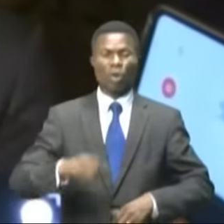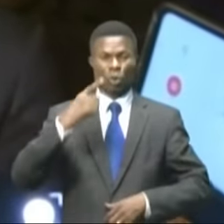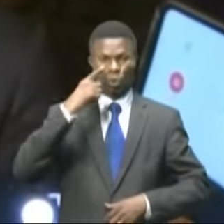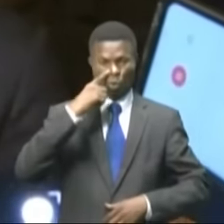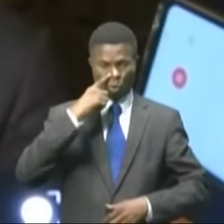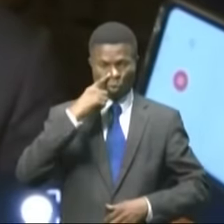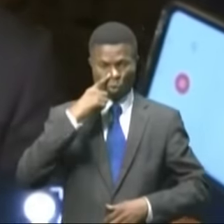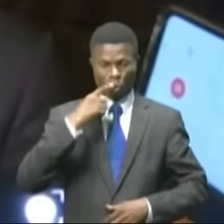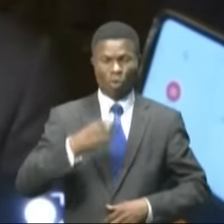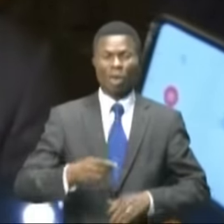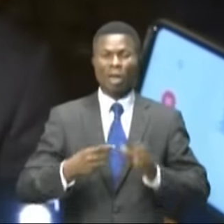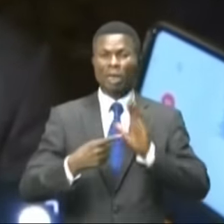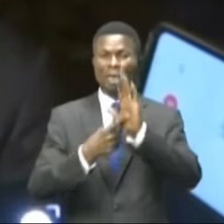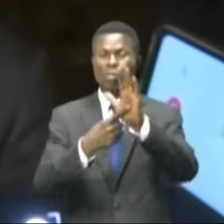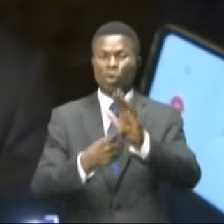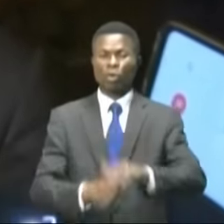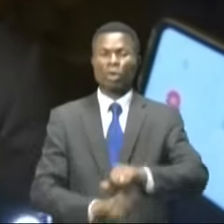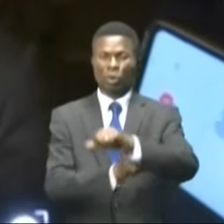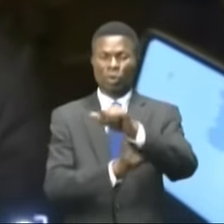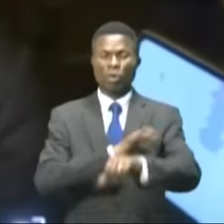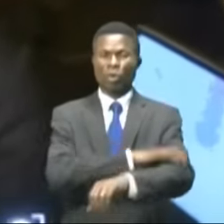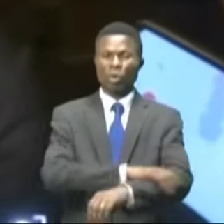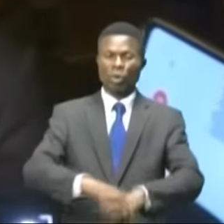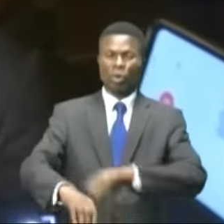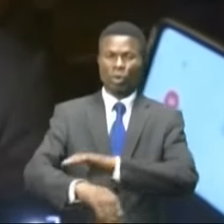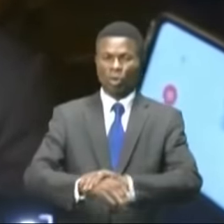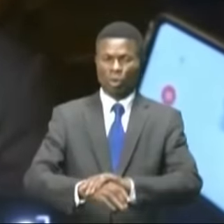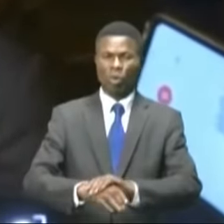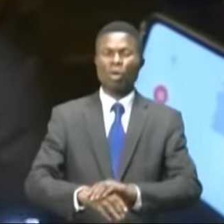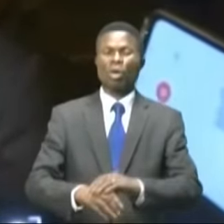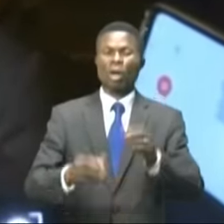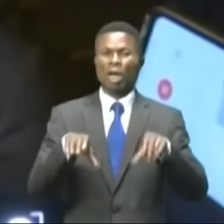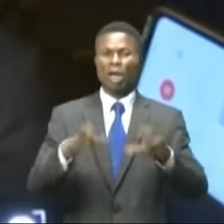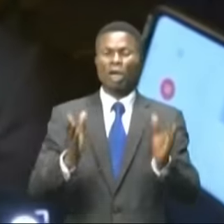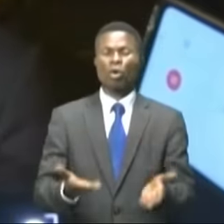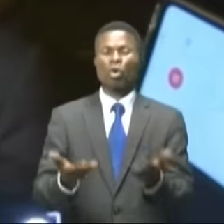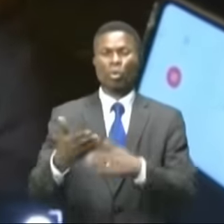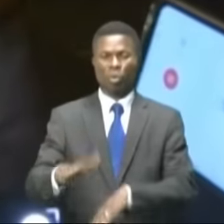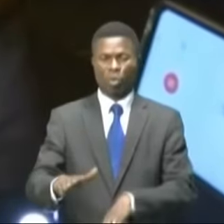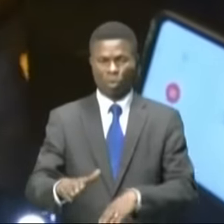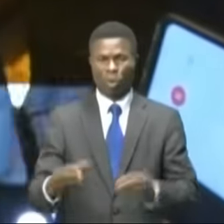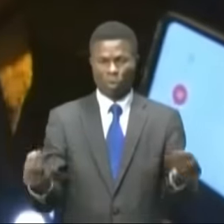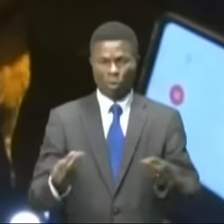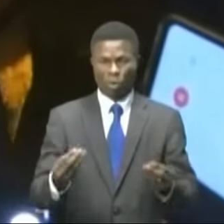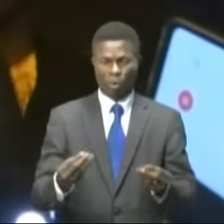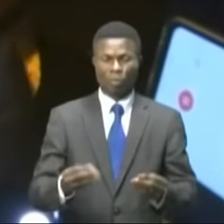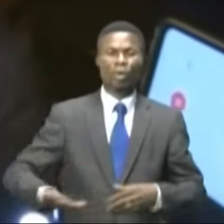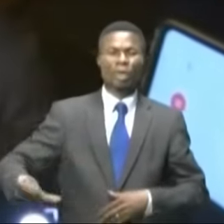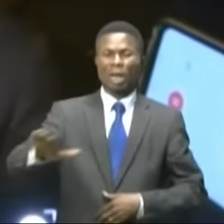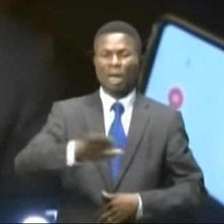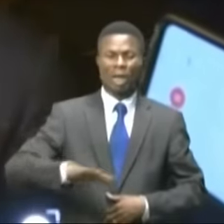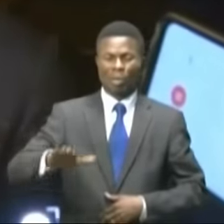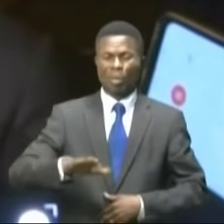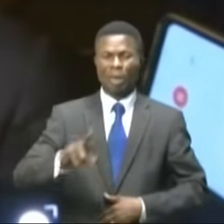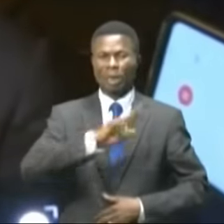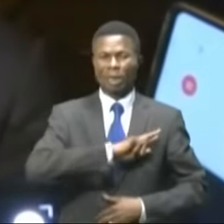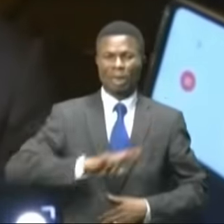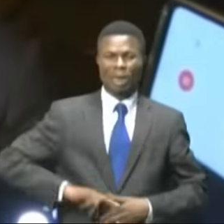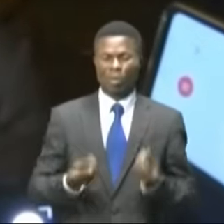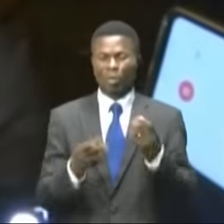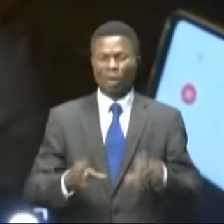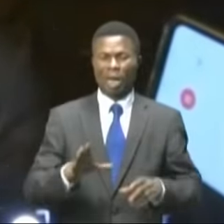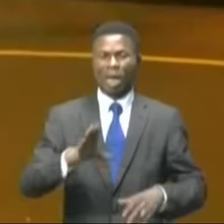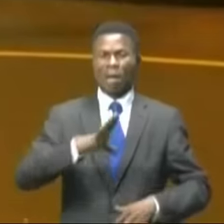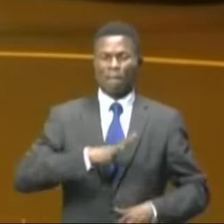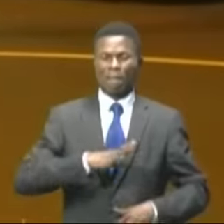en signe de soutien et des compassions à ces compatriotes qui sont fauchés, parce que c'est toute la République démocratique du Congo qui est touchée